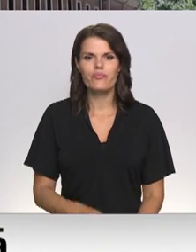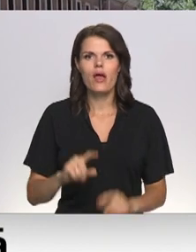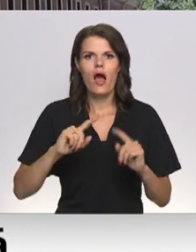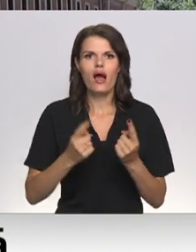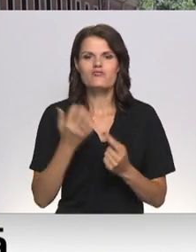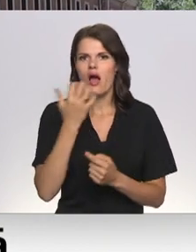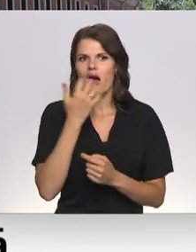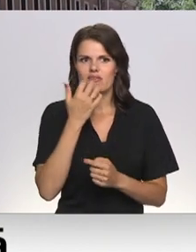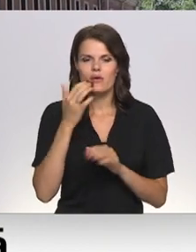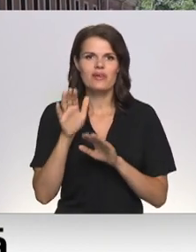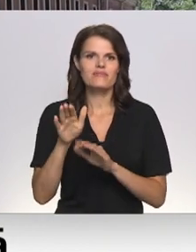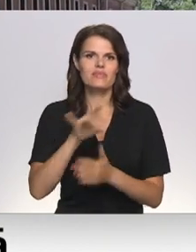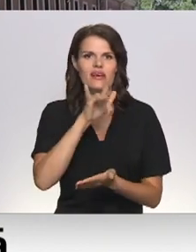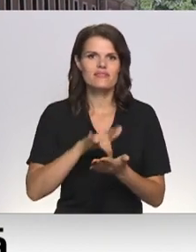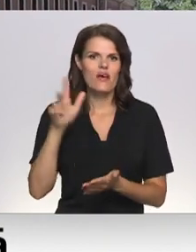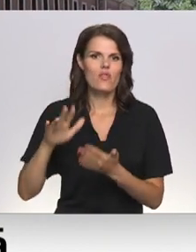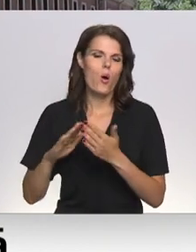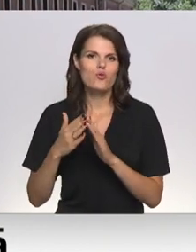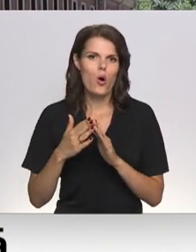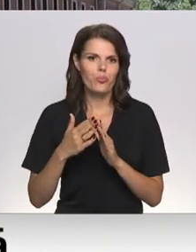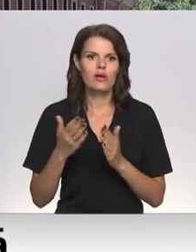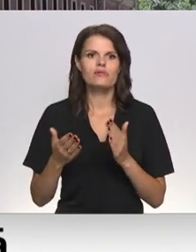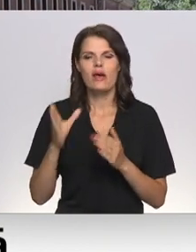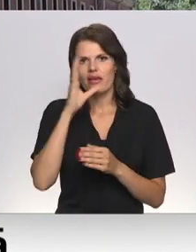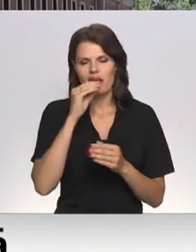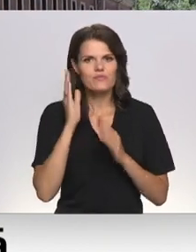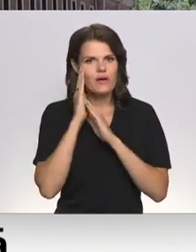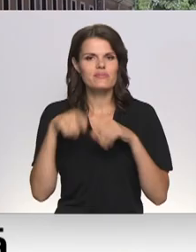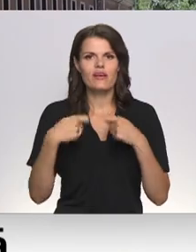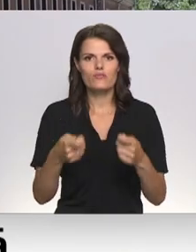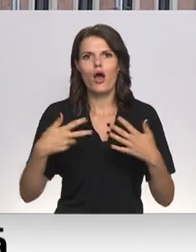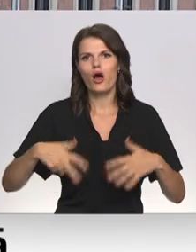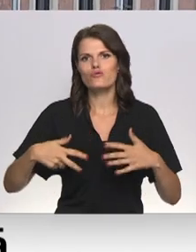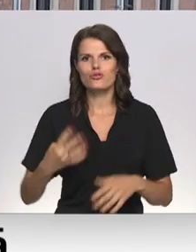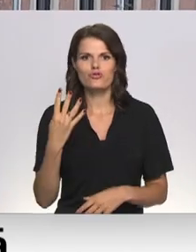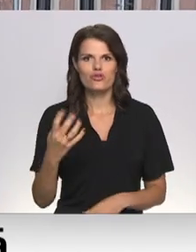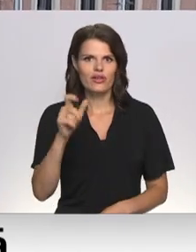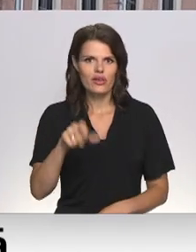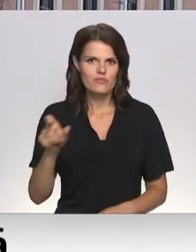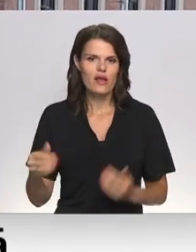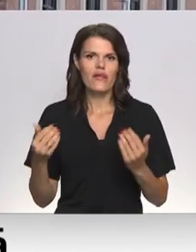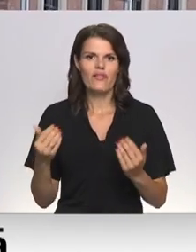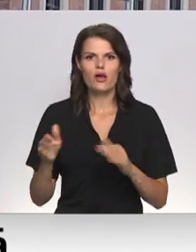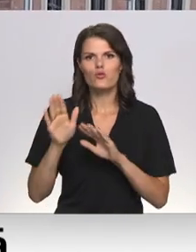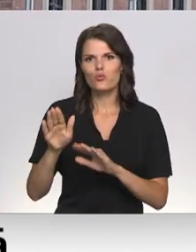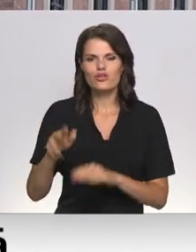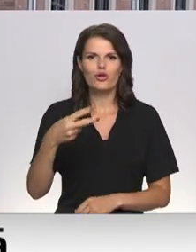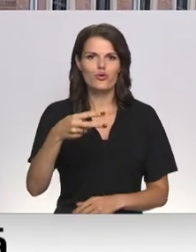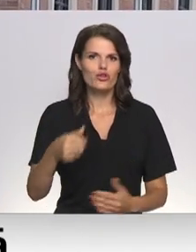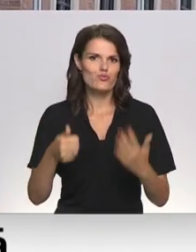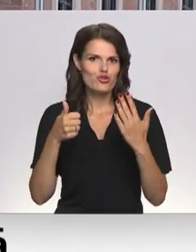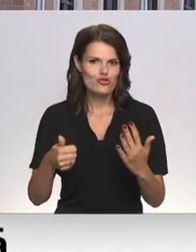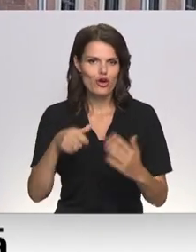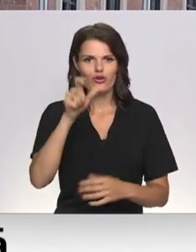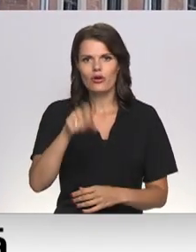Aizturēto ārzemnieku izmitināšanas centrā Daugavpils iespējams izmitināt 84 personas. Šobrīd tur uzturas 26 cilvēki.